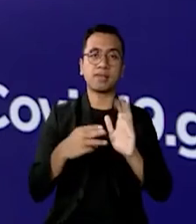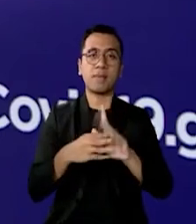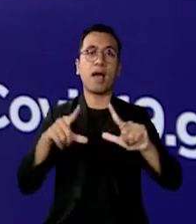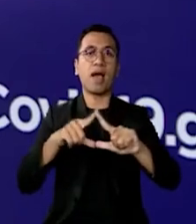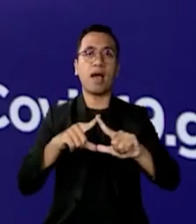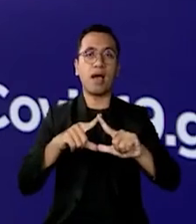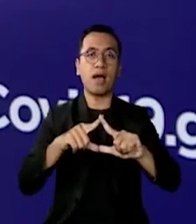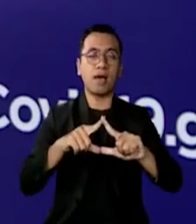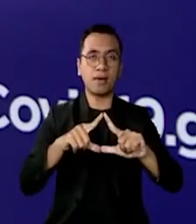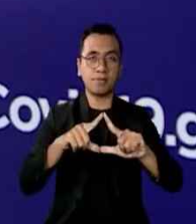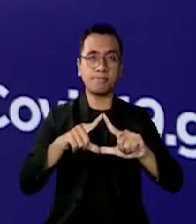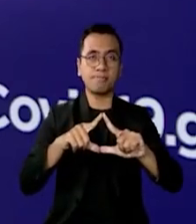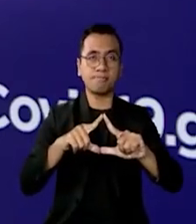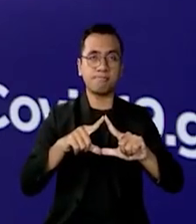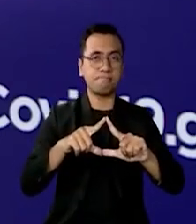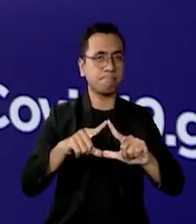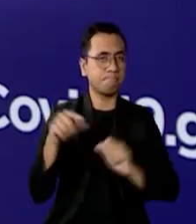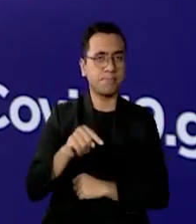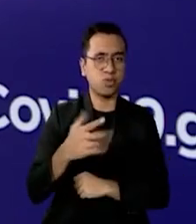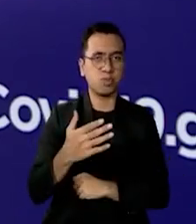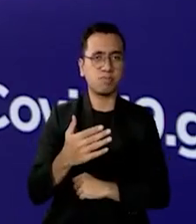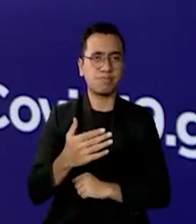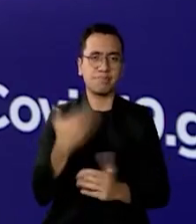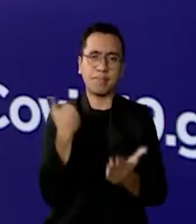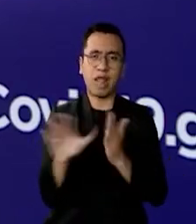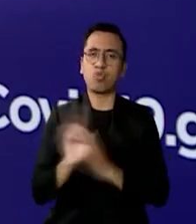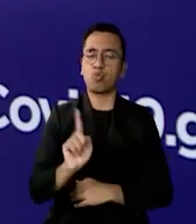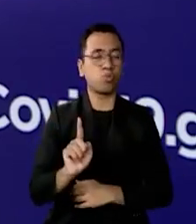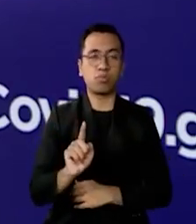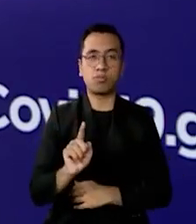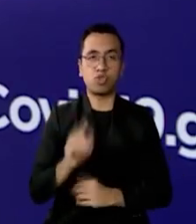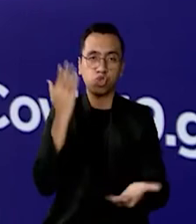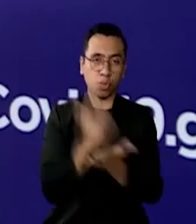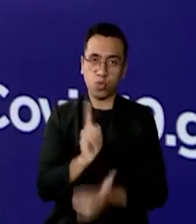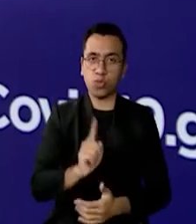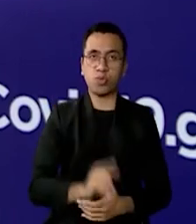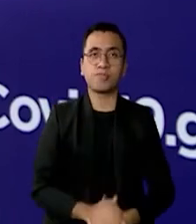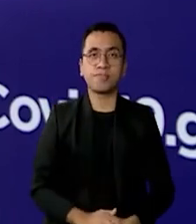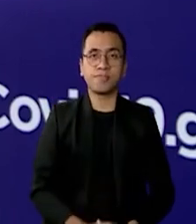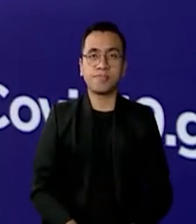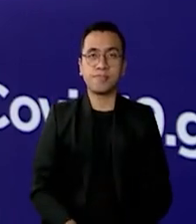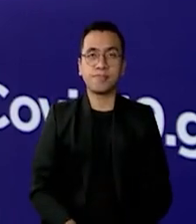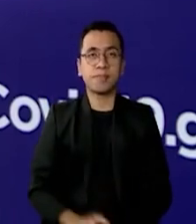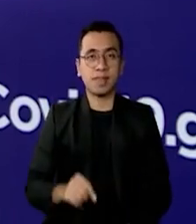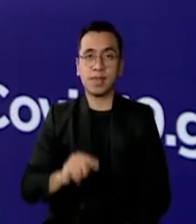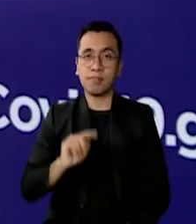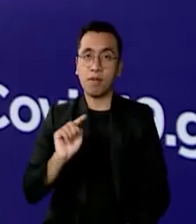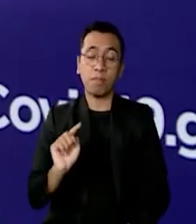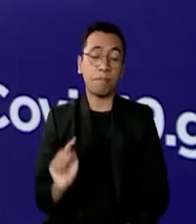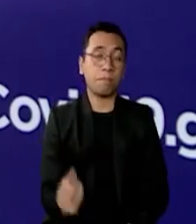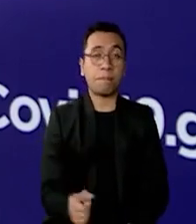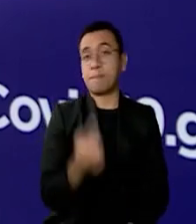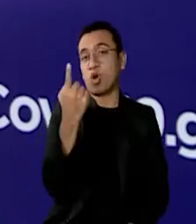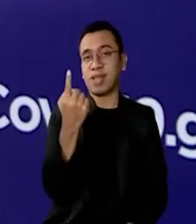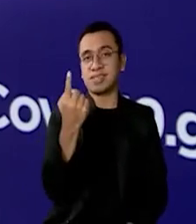kayaknya kami kalau tinggi kami membatalkan dulu kebijakan itu ini kami memprioritaskan kesehatan dulu ya